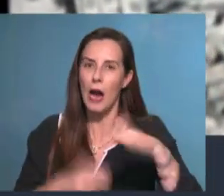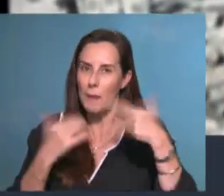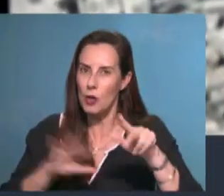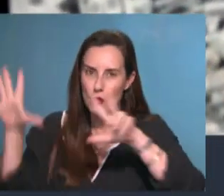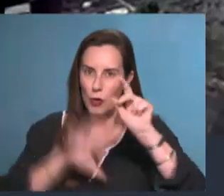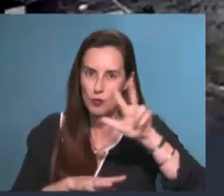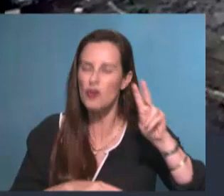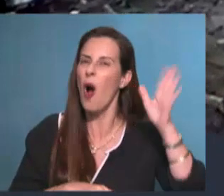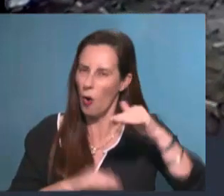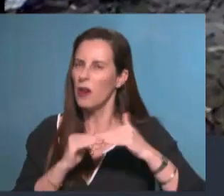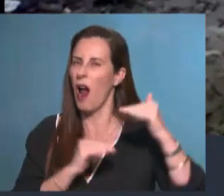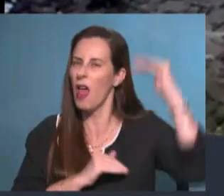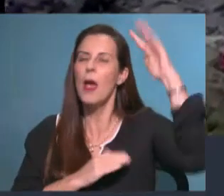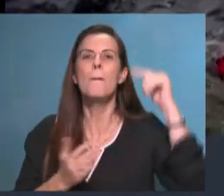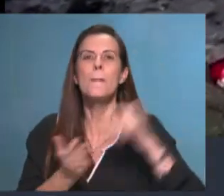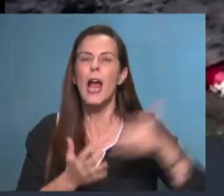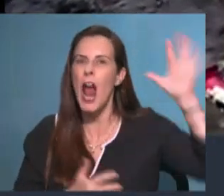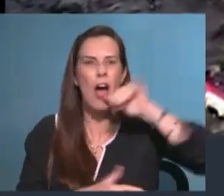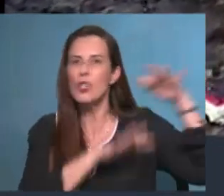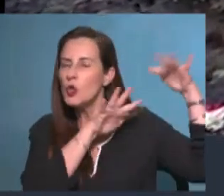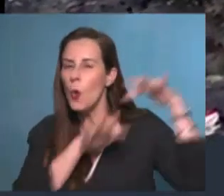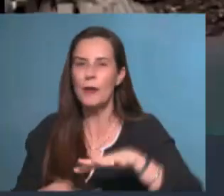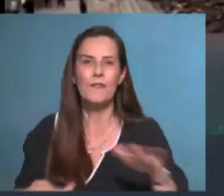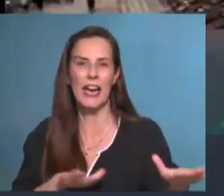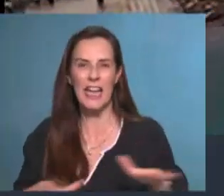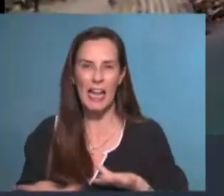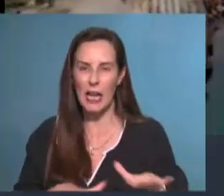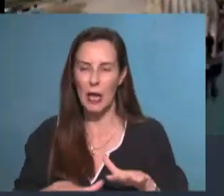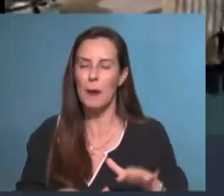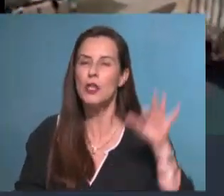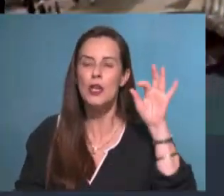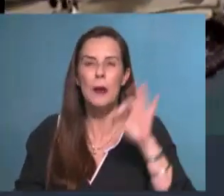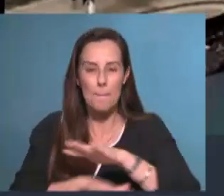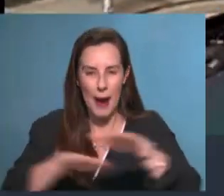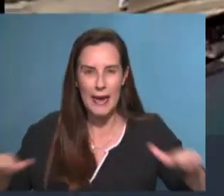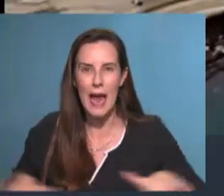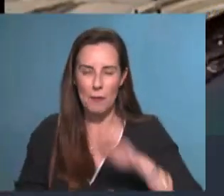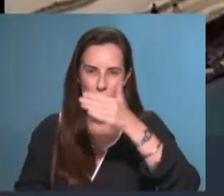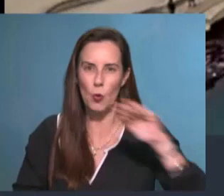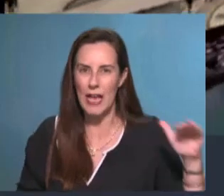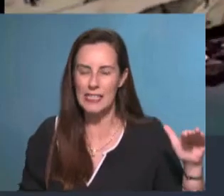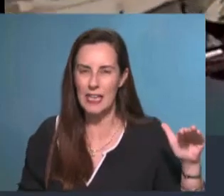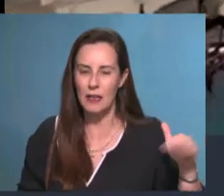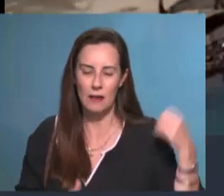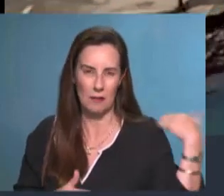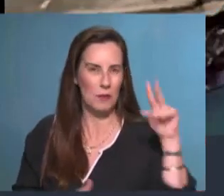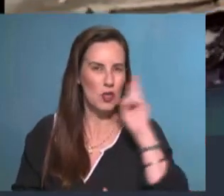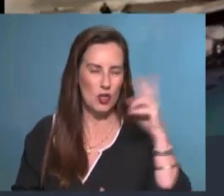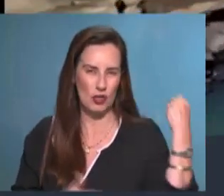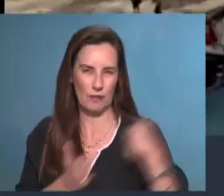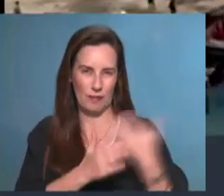עוד צפוי לעלות בעקבות הצונמי ורעידת האדמה שפגעה בחופי אינדונזיה בסוף השבוע